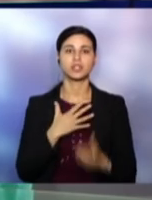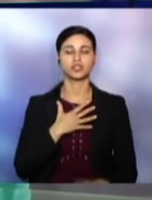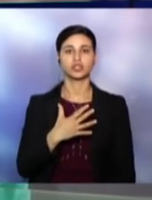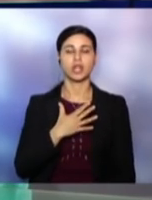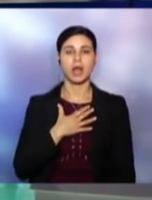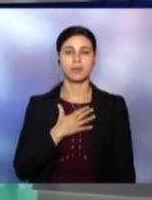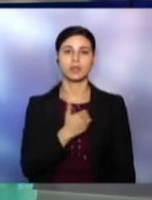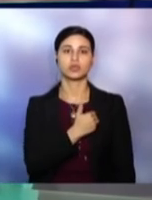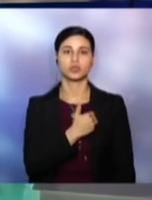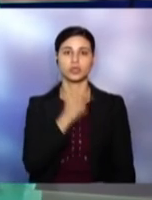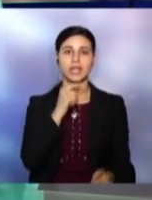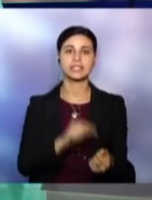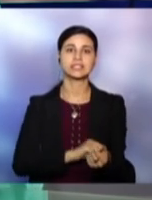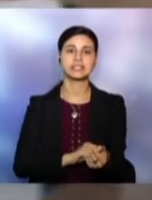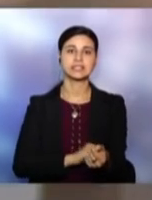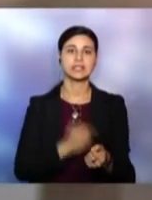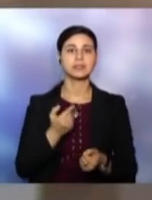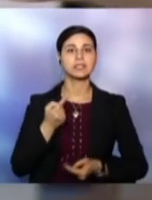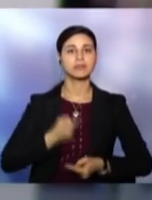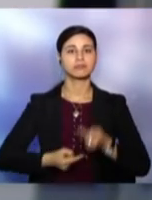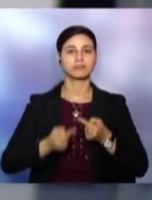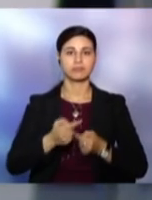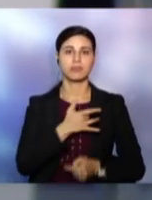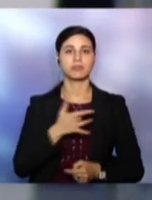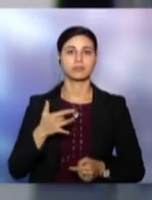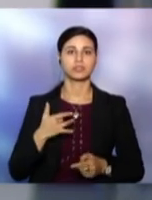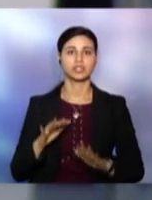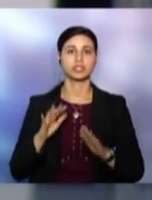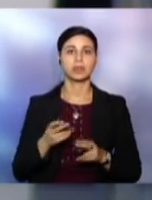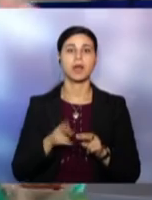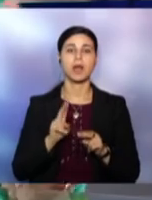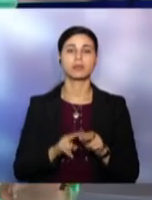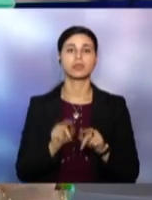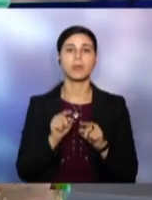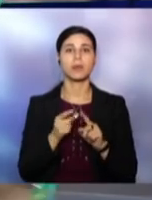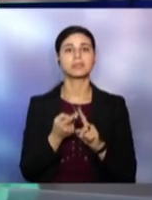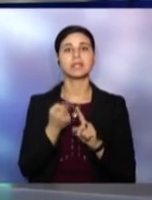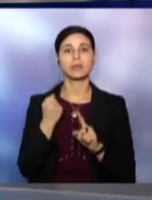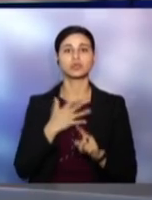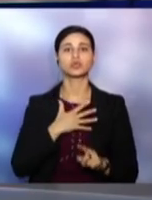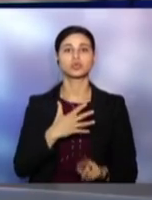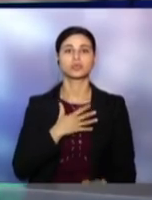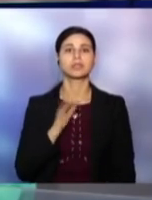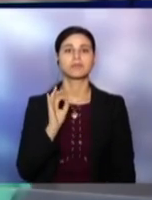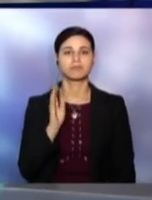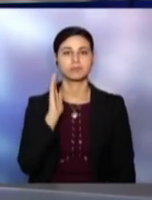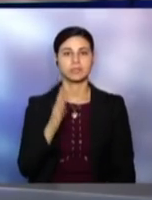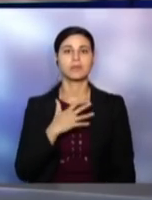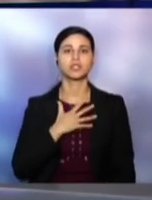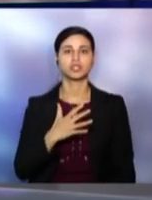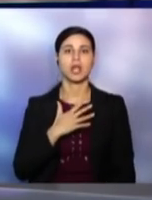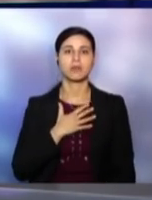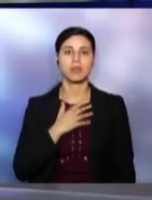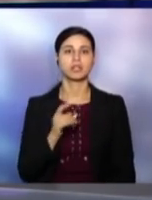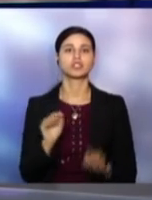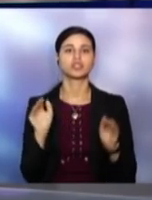გამდიდრდე სისხლი და ნახშიროჟანგი გამოდევნოს, ხდება ალვეოლაში. ამიტომ რაღაც ნაწილის გამოთიშვა სუნთქვიდან, რა თქმა უნდა, იწვევს ჯანგბადის